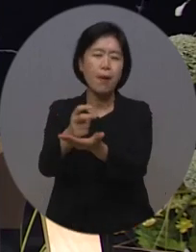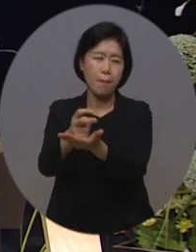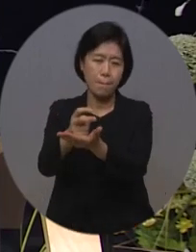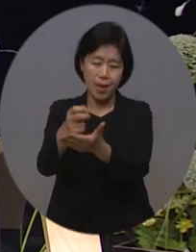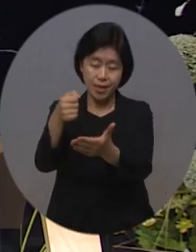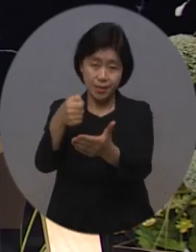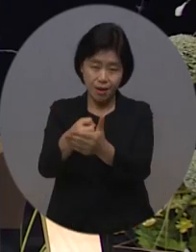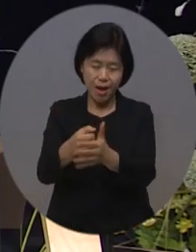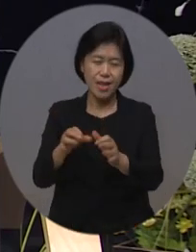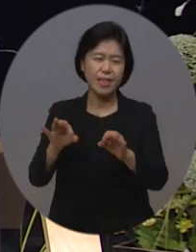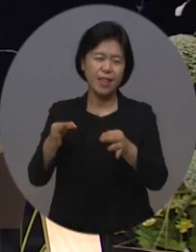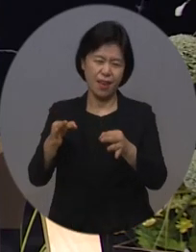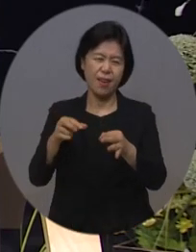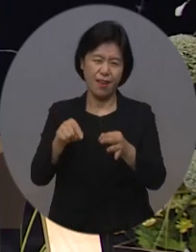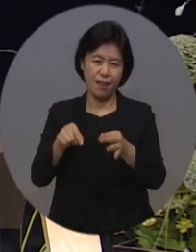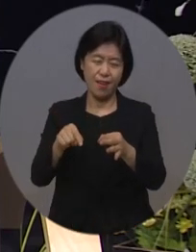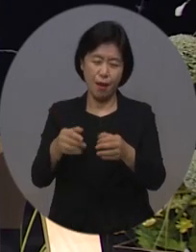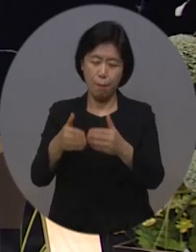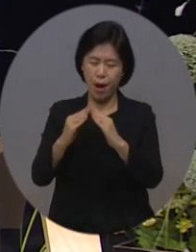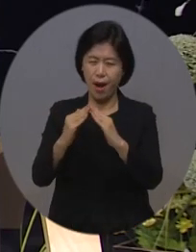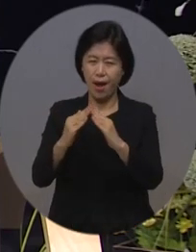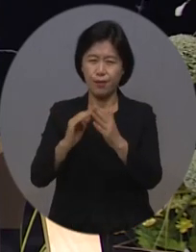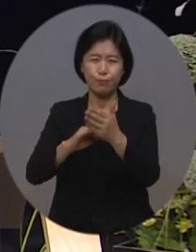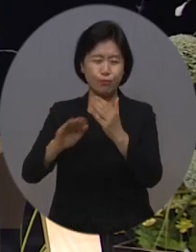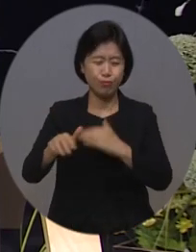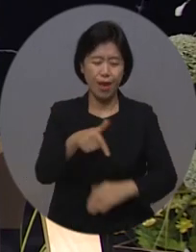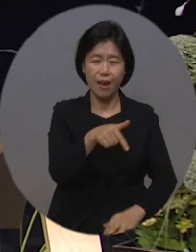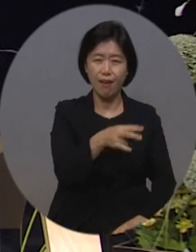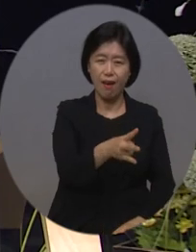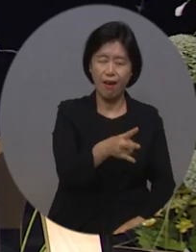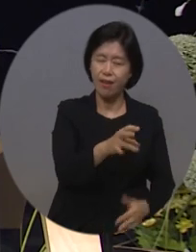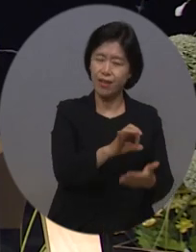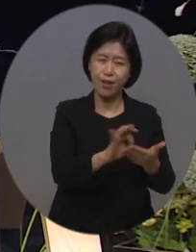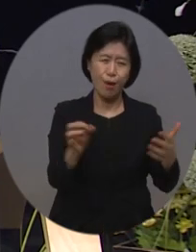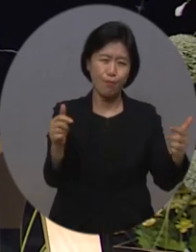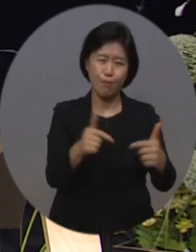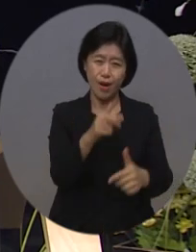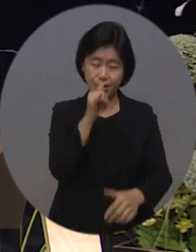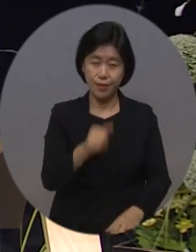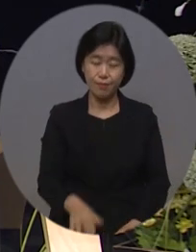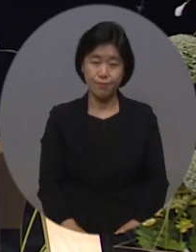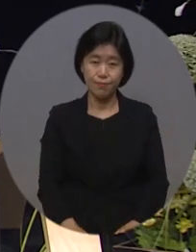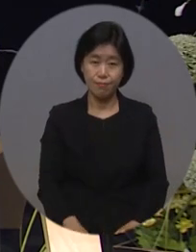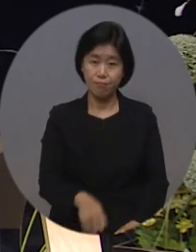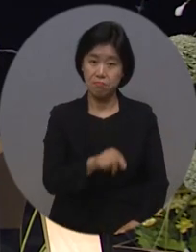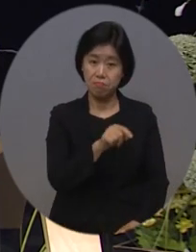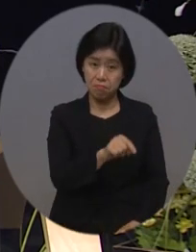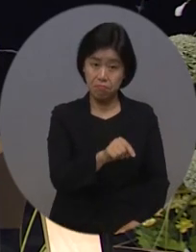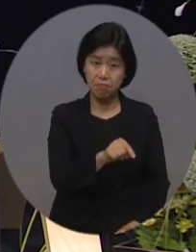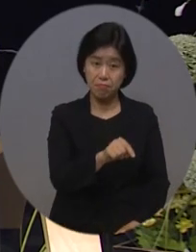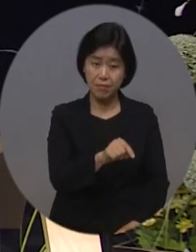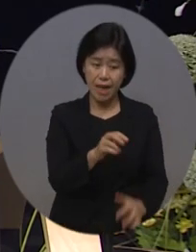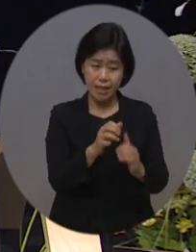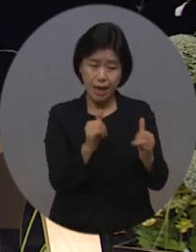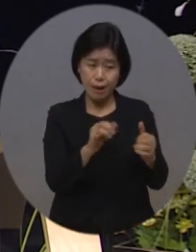것입니다. 그러고 보니 인정과 약속으로만 이루어지던 개가 사라진